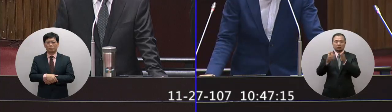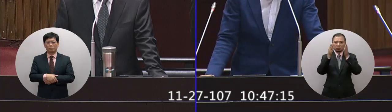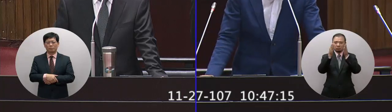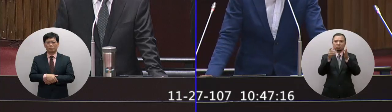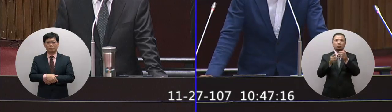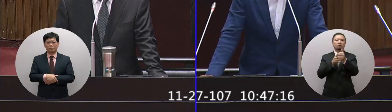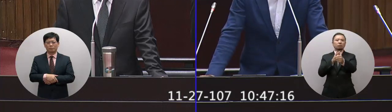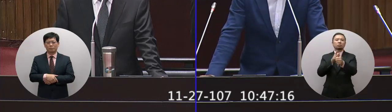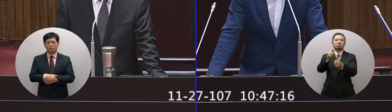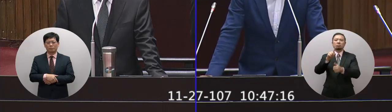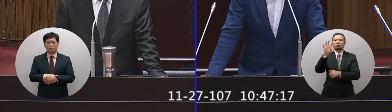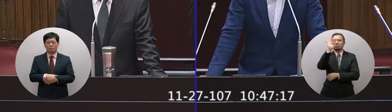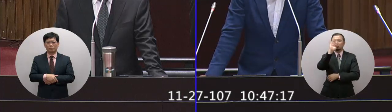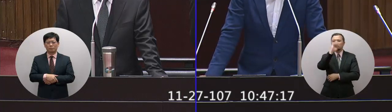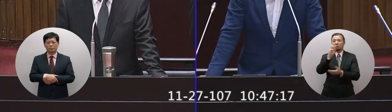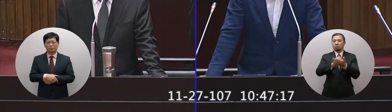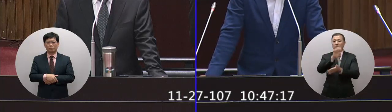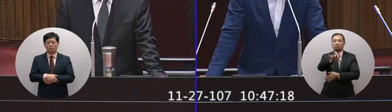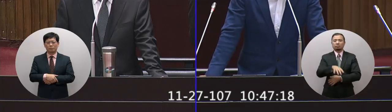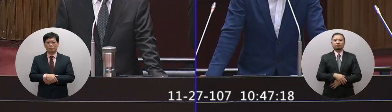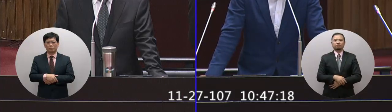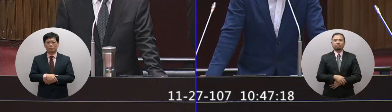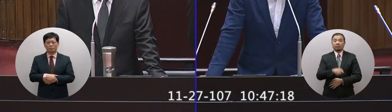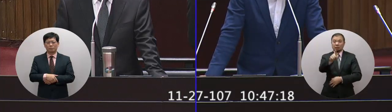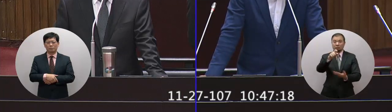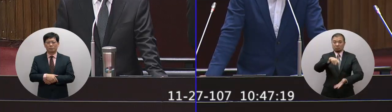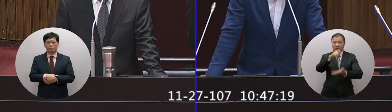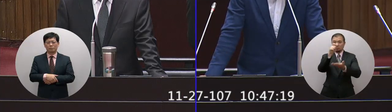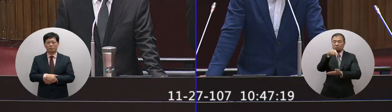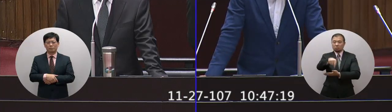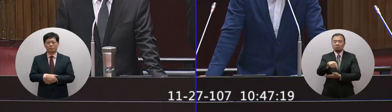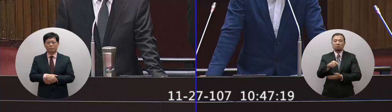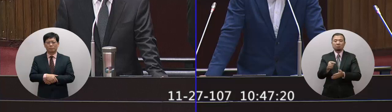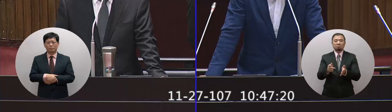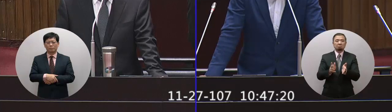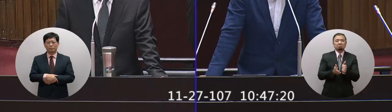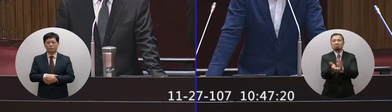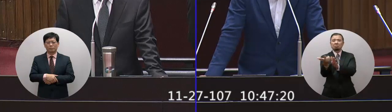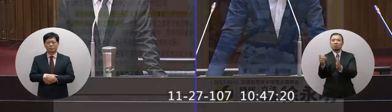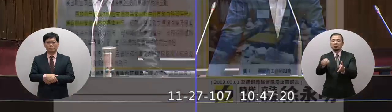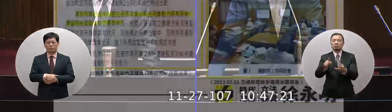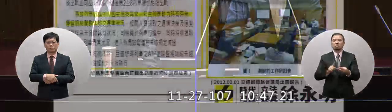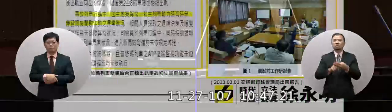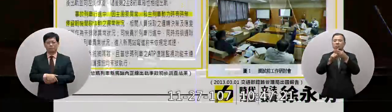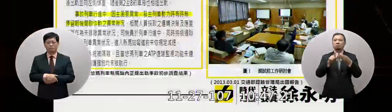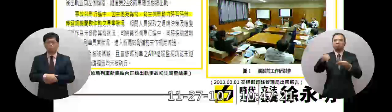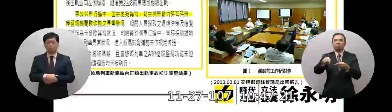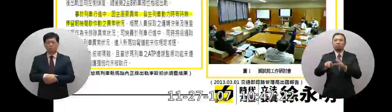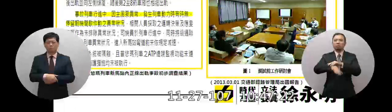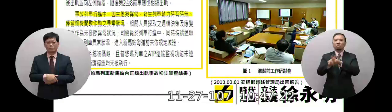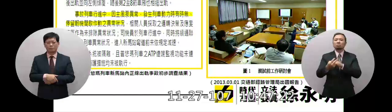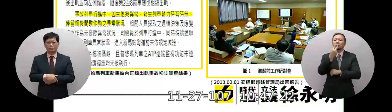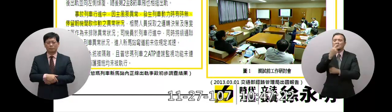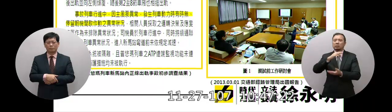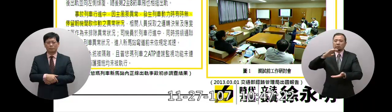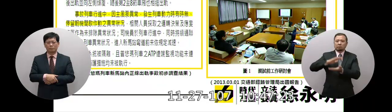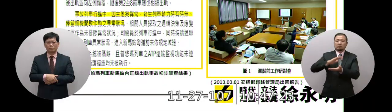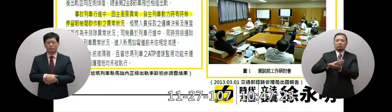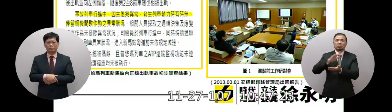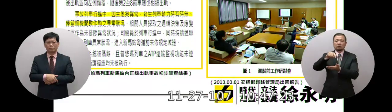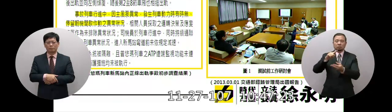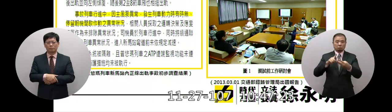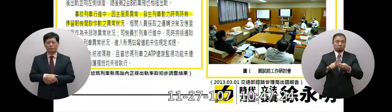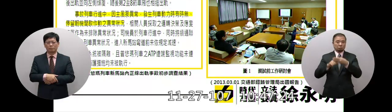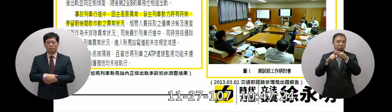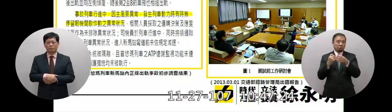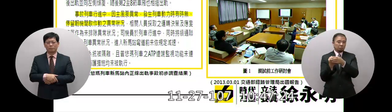一页。你们讲最主要原因是这个空气压缩机哈，就是这个主风泵的问